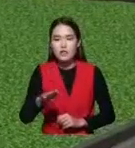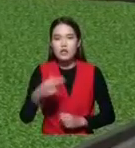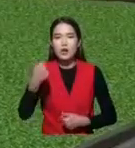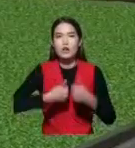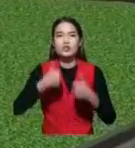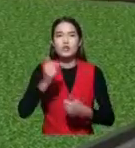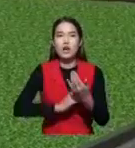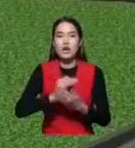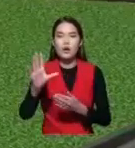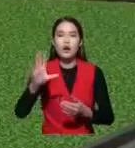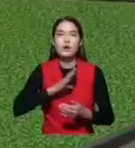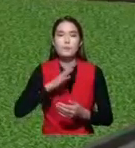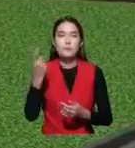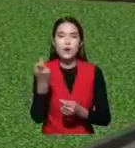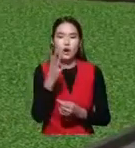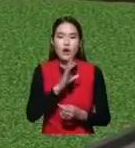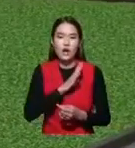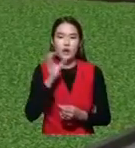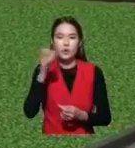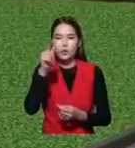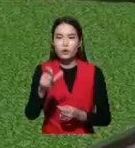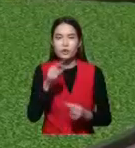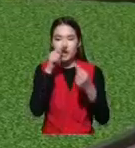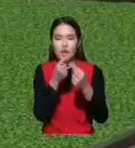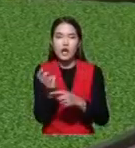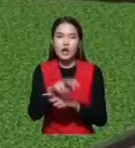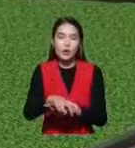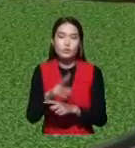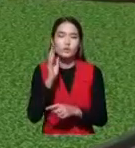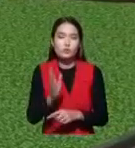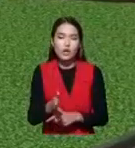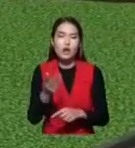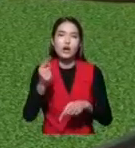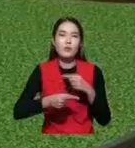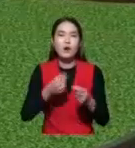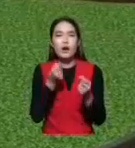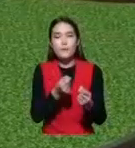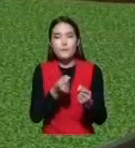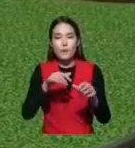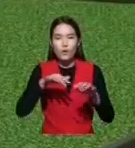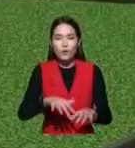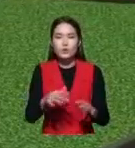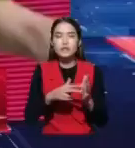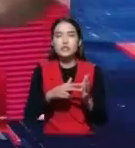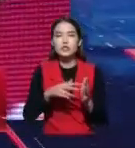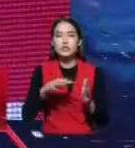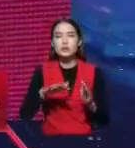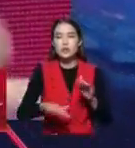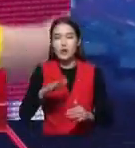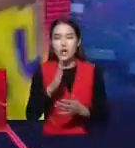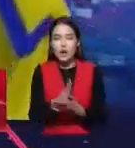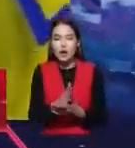атаққа былтыр ие болды. Өзбекстаннан келген қарсыласына келетін болсақ, ол кәсіби бокста еш титул иеленбеген.